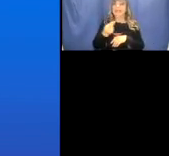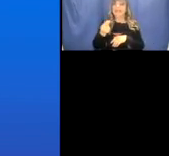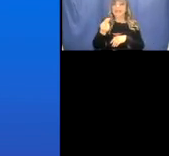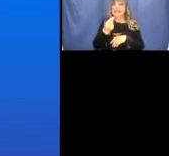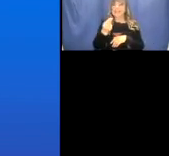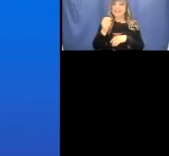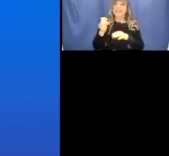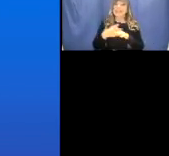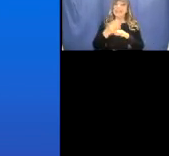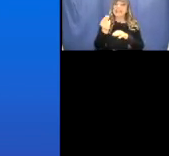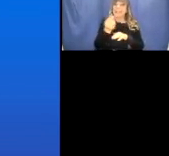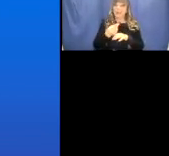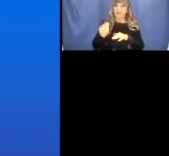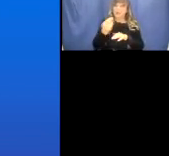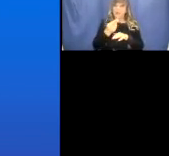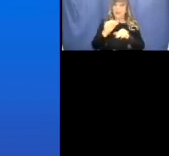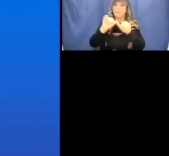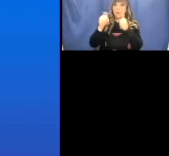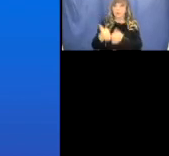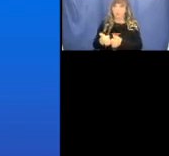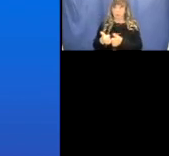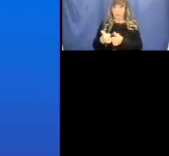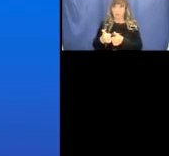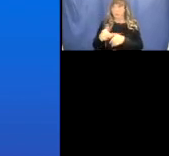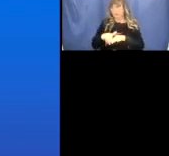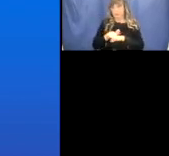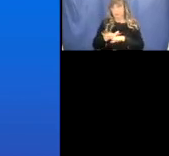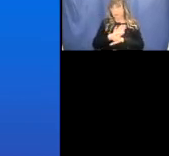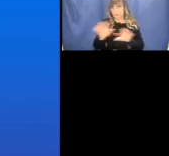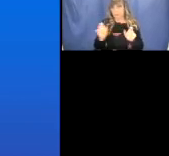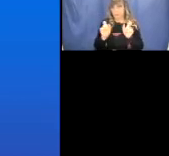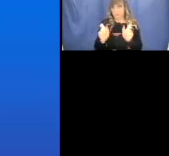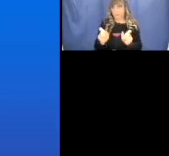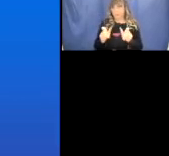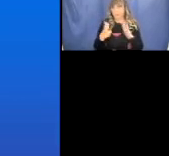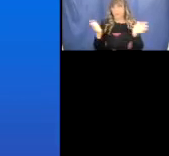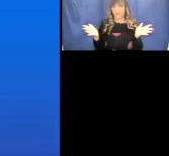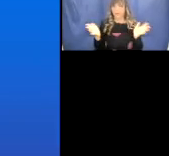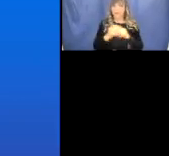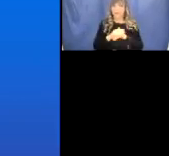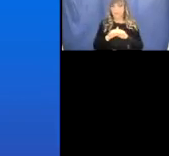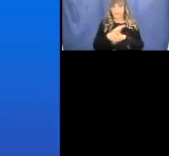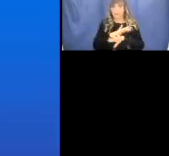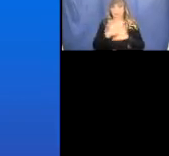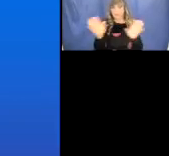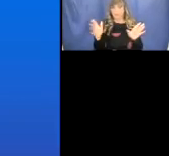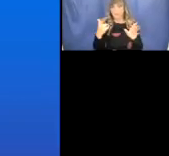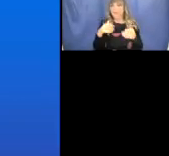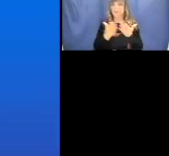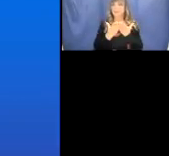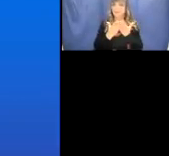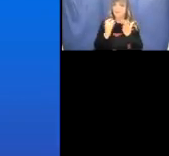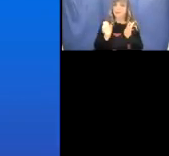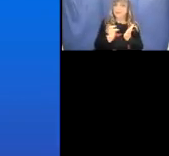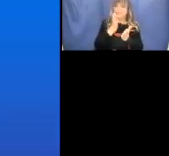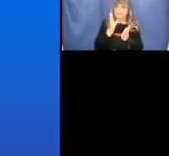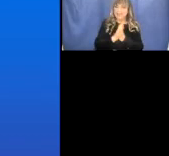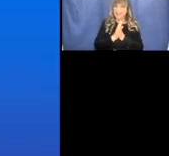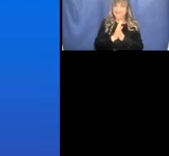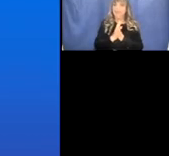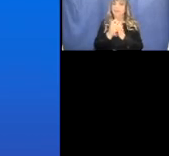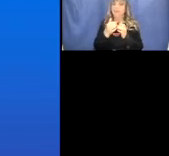la cristallografia morfologica non si usa quasi più naturalmente non è più utilizzata per lo studio dei cristalli però i suoi